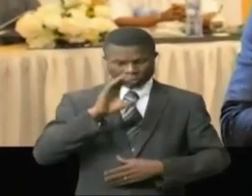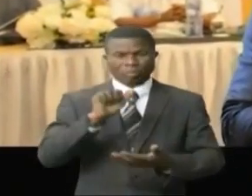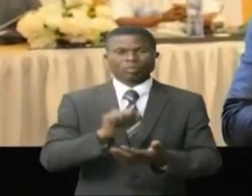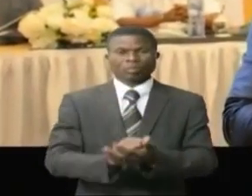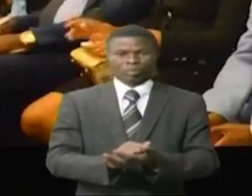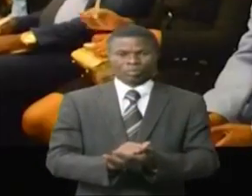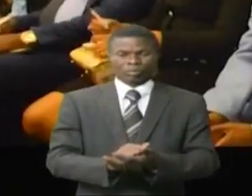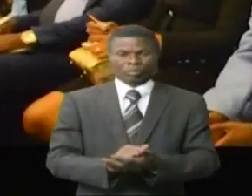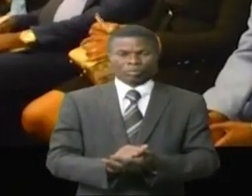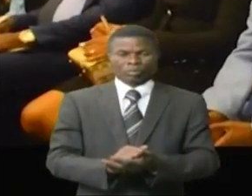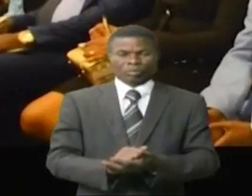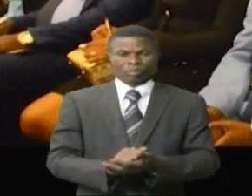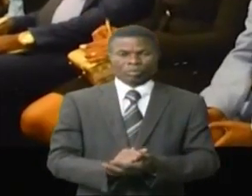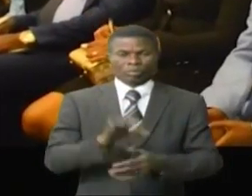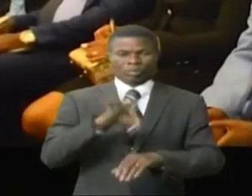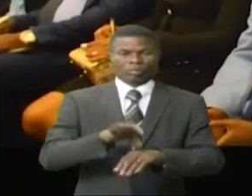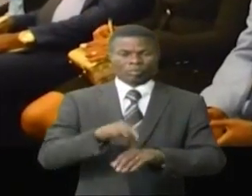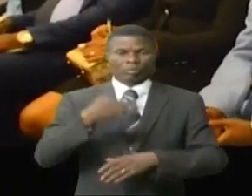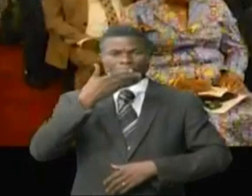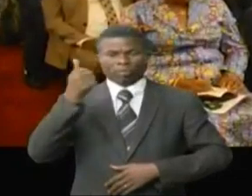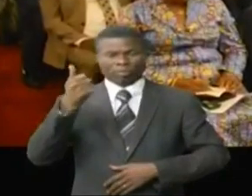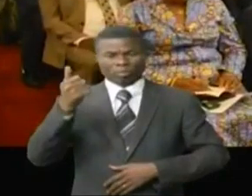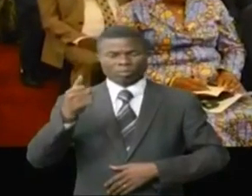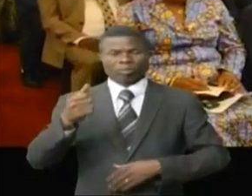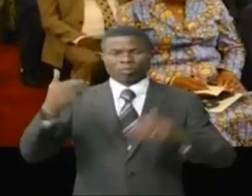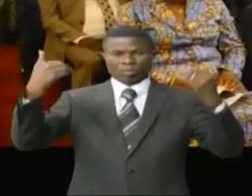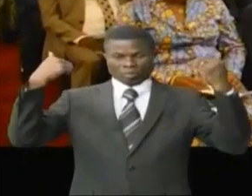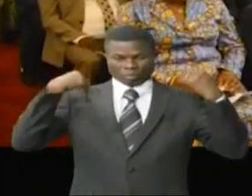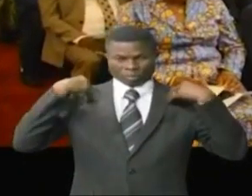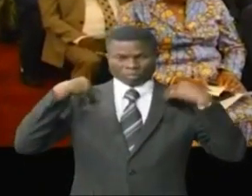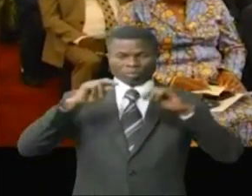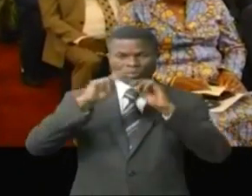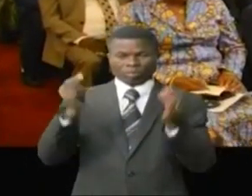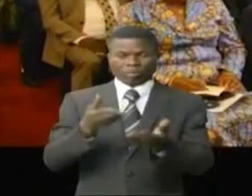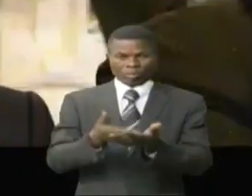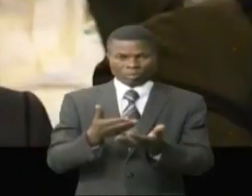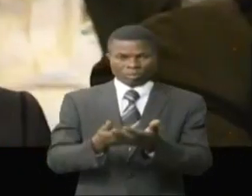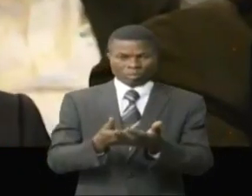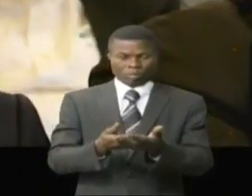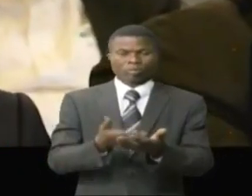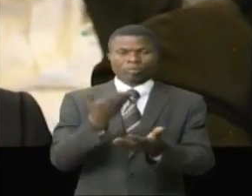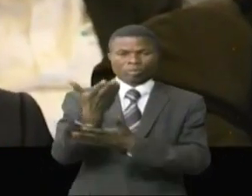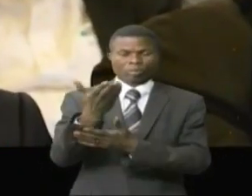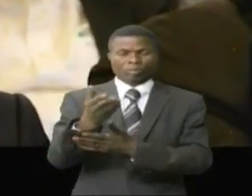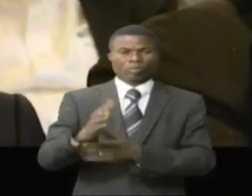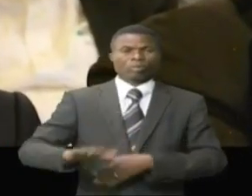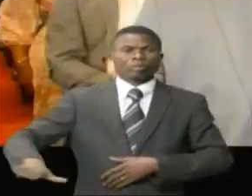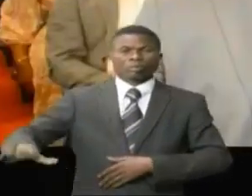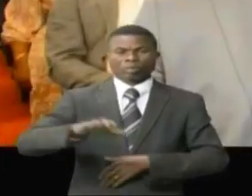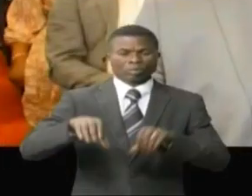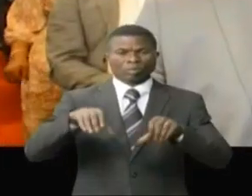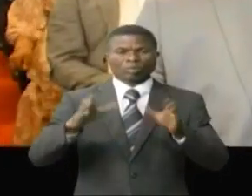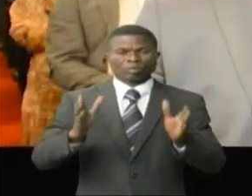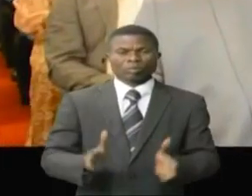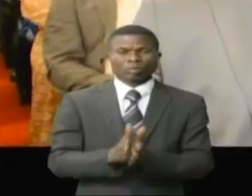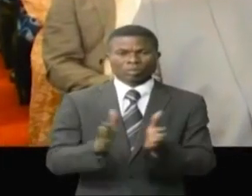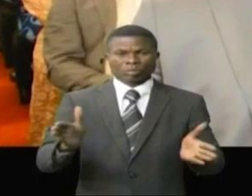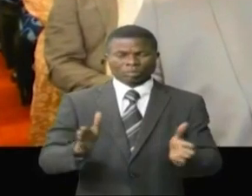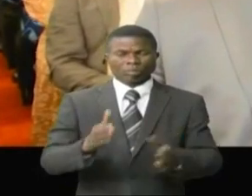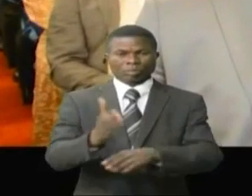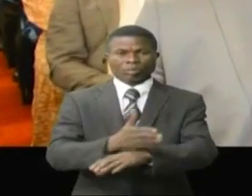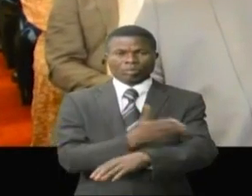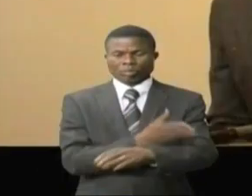faire. Belle opportunité pour le staff dirigeant de cette joint venture de porter à la connaissance de la nation congolaise tout entière les